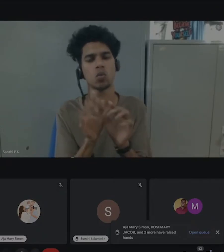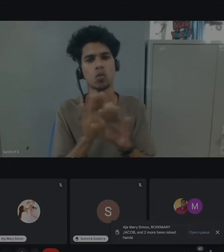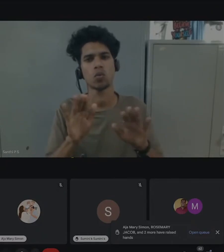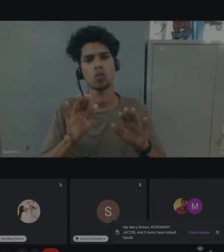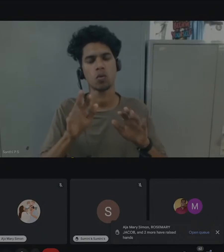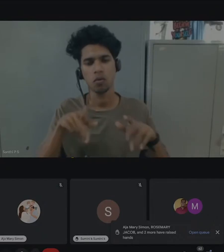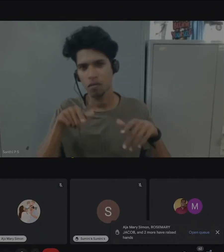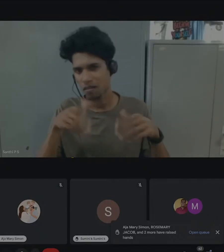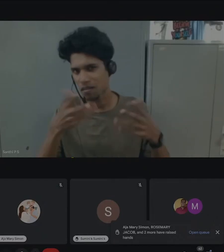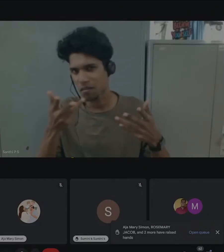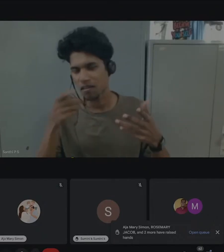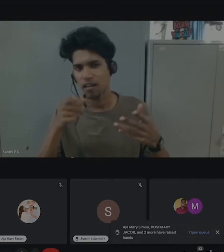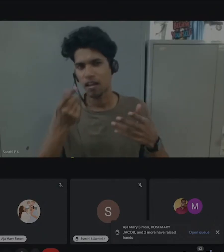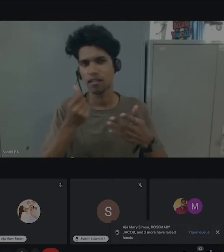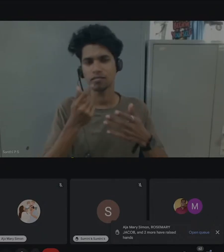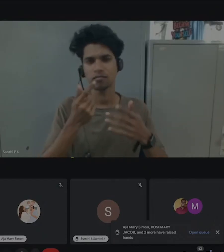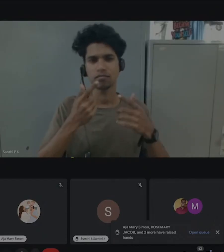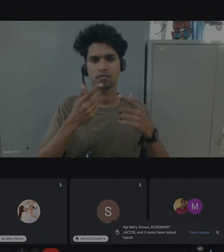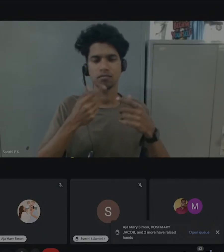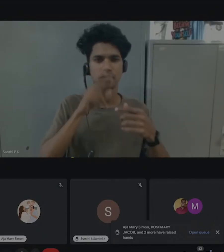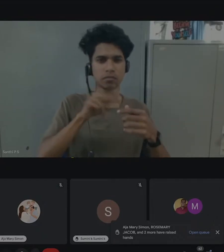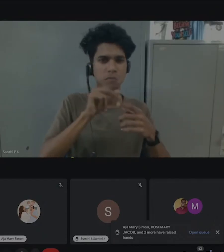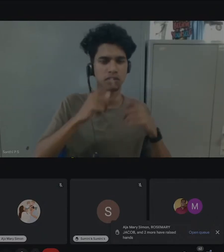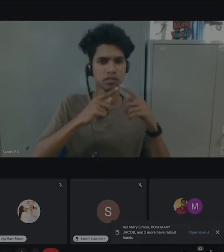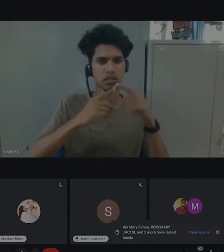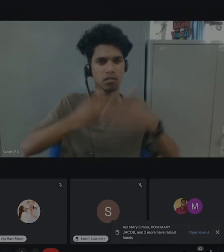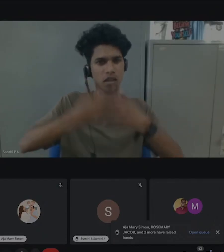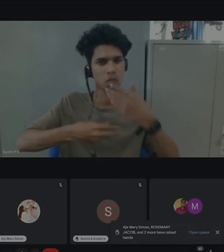അപ്പൊ അത് നമ്മൾ എന്തെങ്കിലും സ്പീച്ച് തെറാപ്പിസ്റ്റിനെ കാണിക്കേണ്ട ആവശ്യമുണ്ടോ? അങ്ങനെ